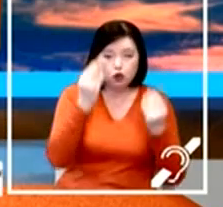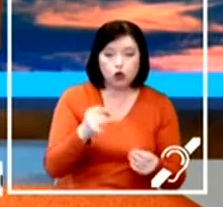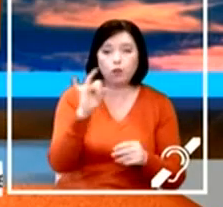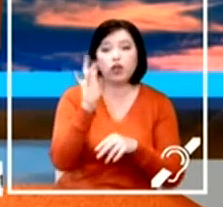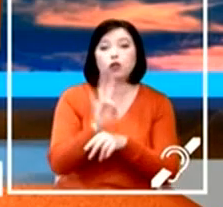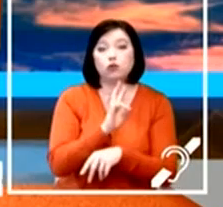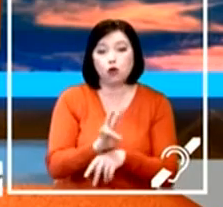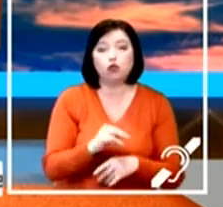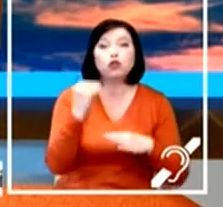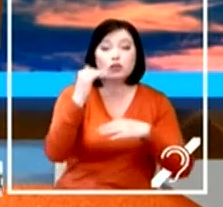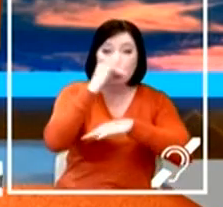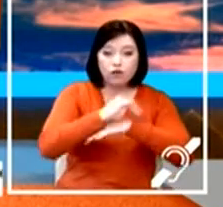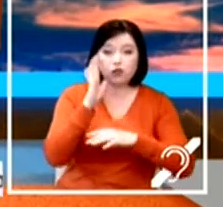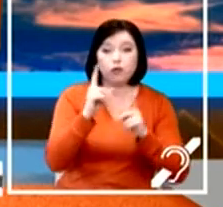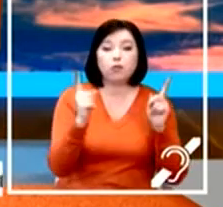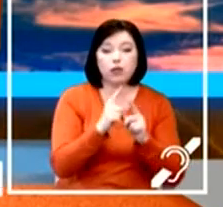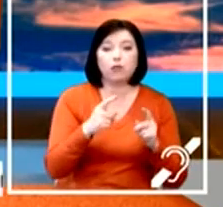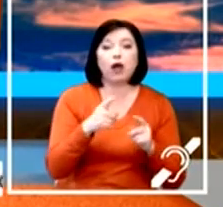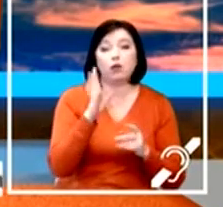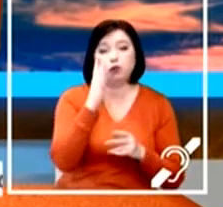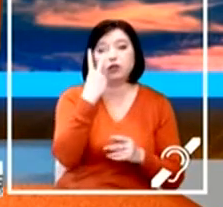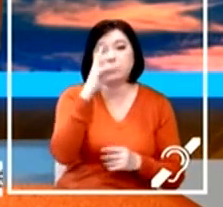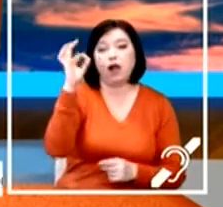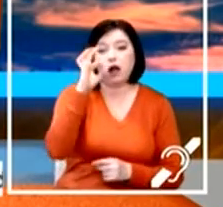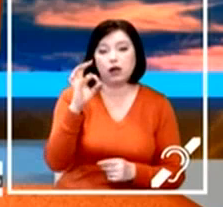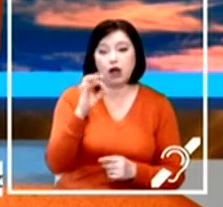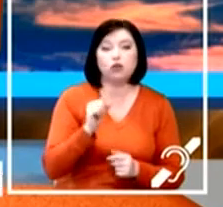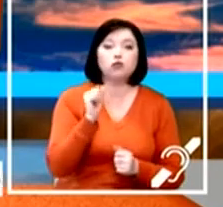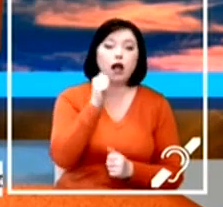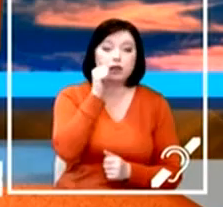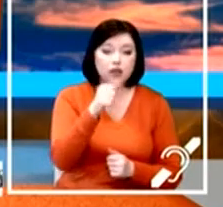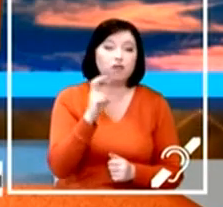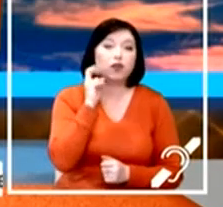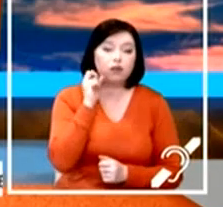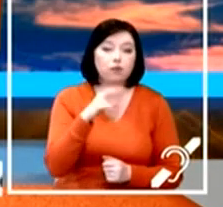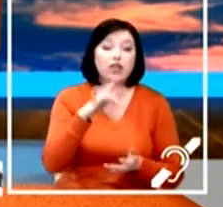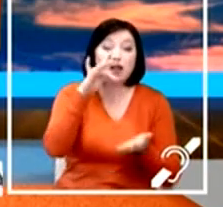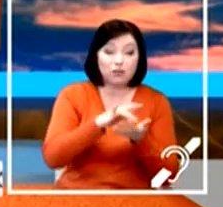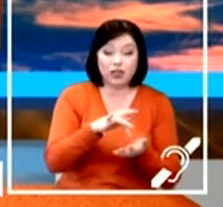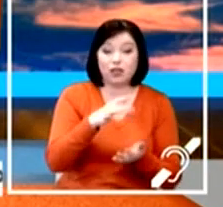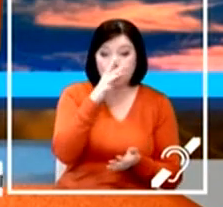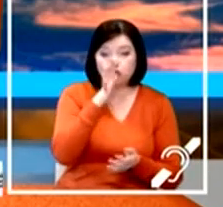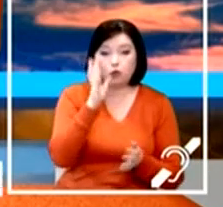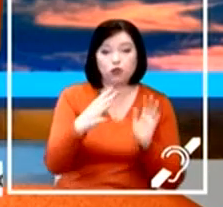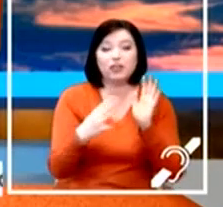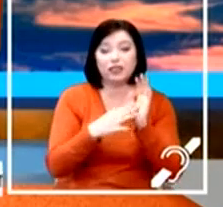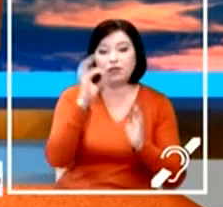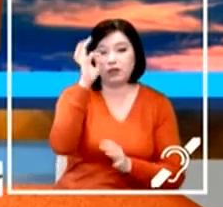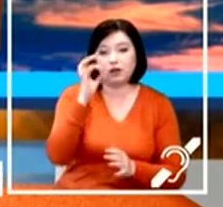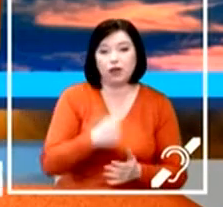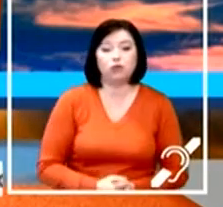și noaptea, dar aceasta minima se va situa în jurul valorii de 2 grade, iar mâine la amiază, în centrul capitalei, vor fi 8 grade cu